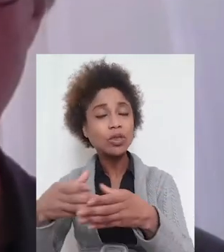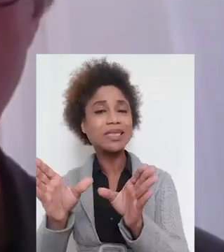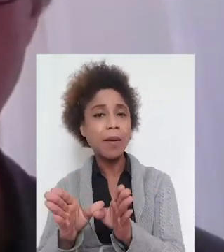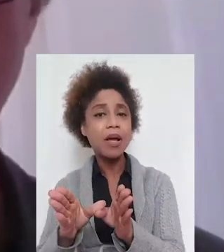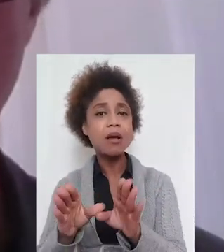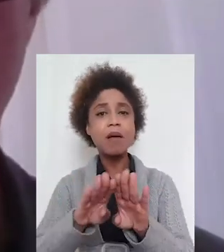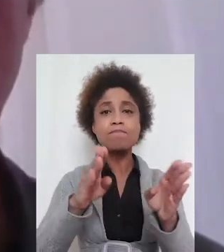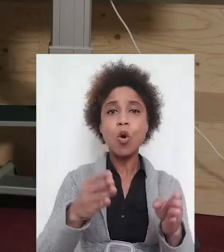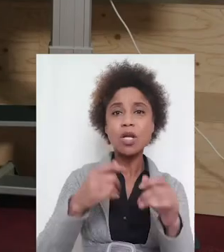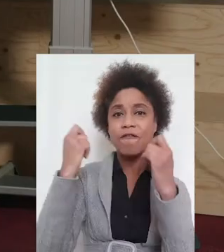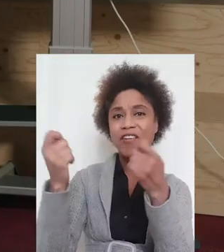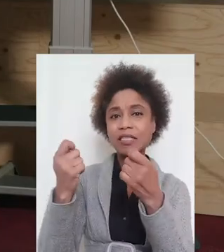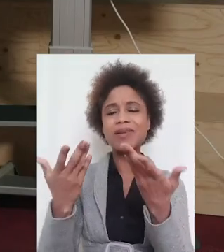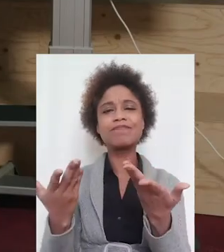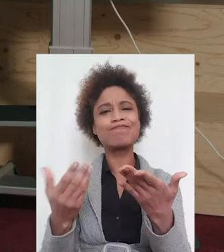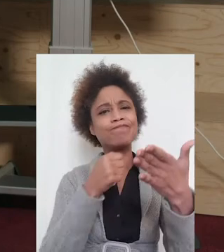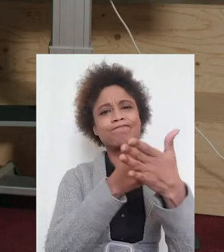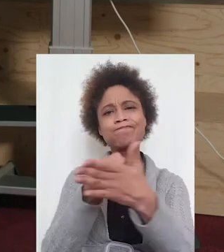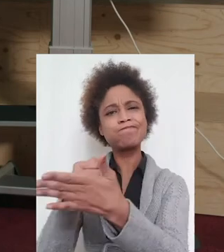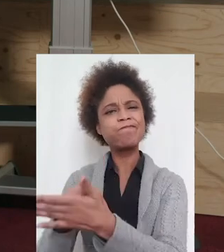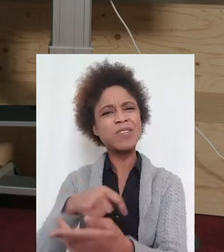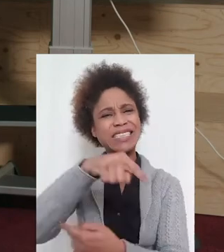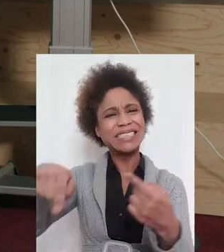festivals? Hoe doorbreek je die cirkel?